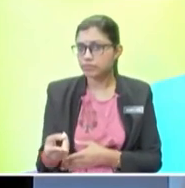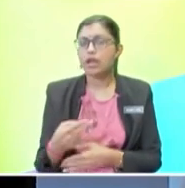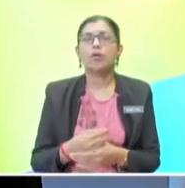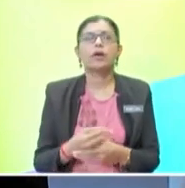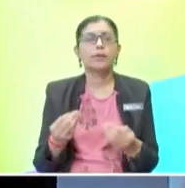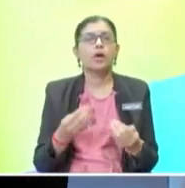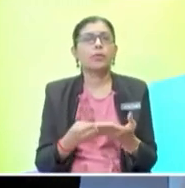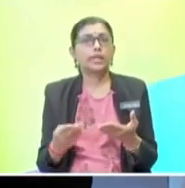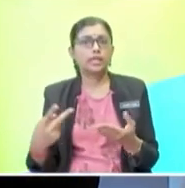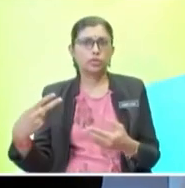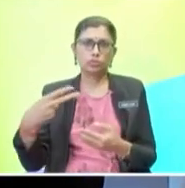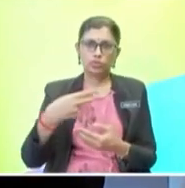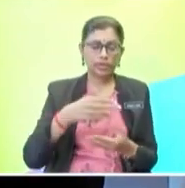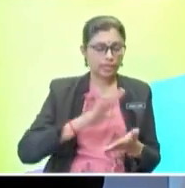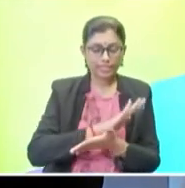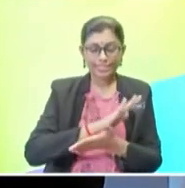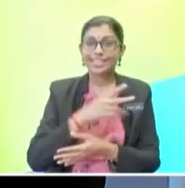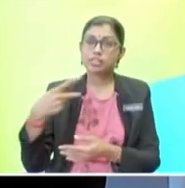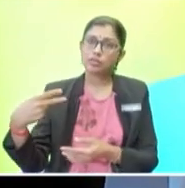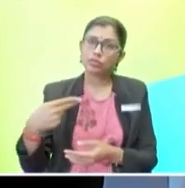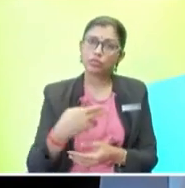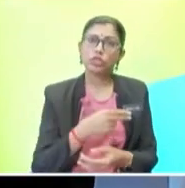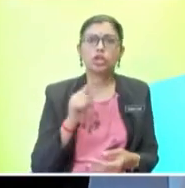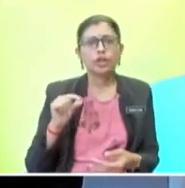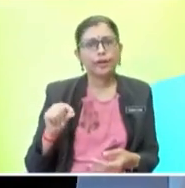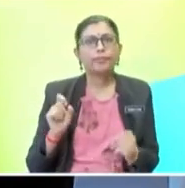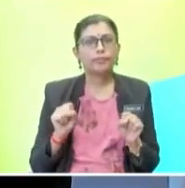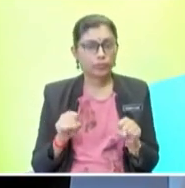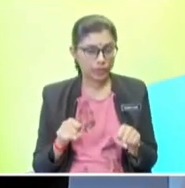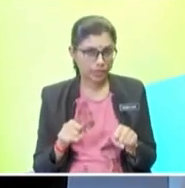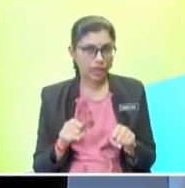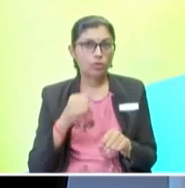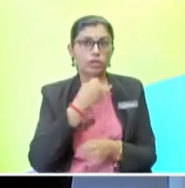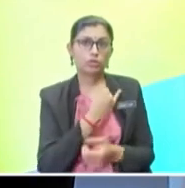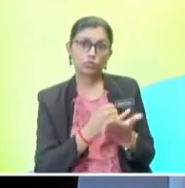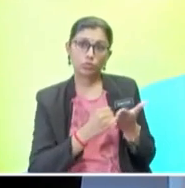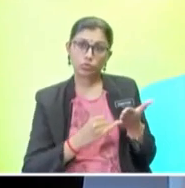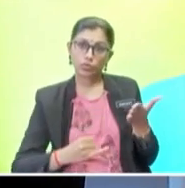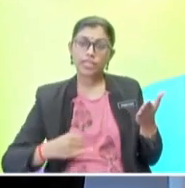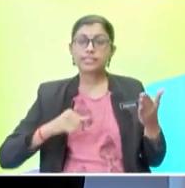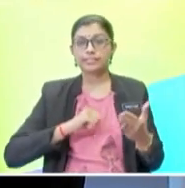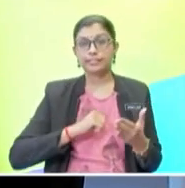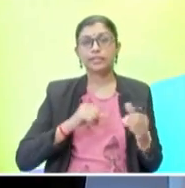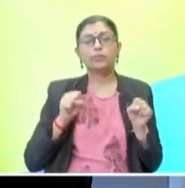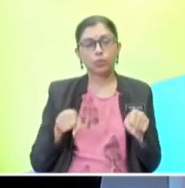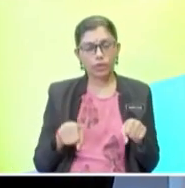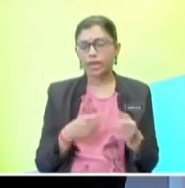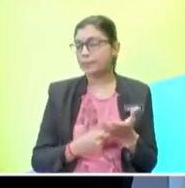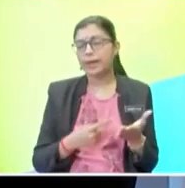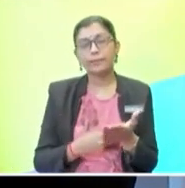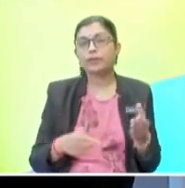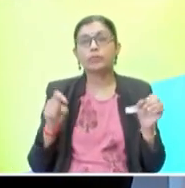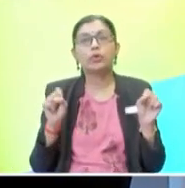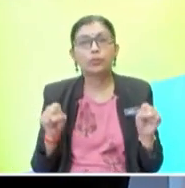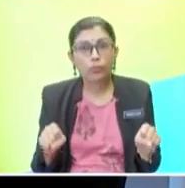terpakai boleh, mereka nak gunakan kertas yang berwarna boleh, mereka nak guna pinggan kertas boleh. Yang penting kreatif, sebab anak-anak kita